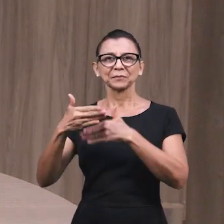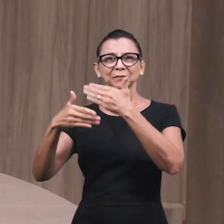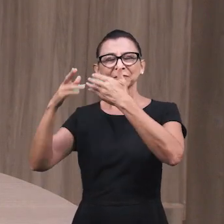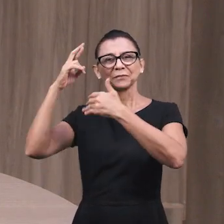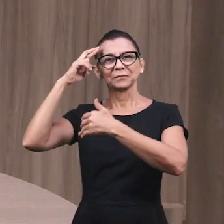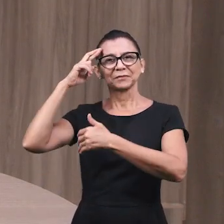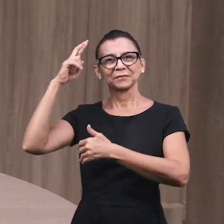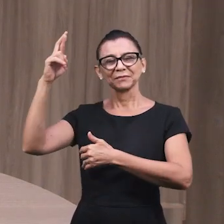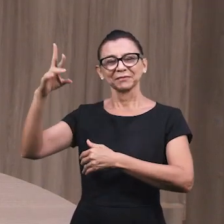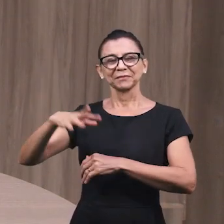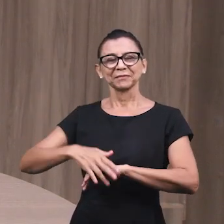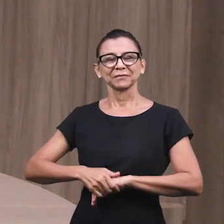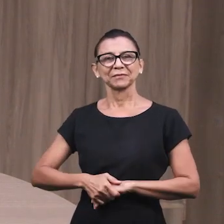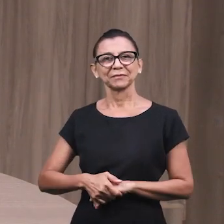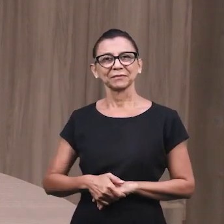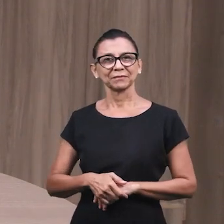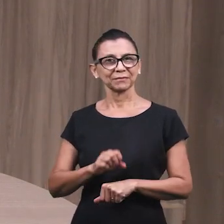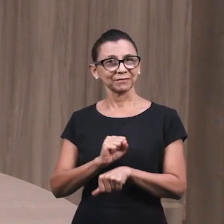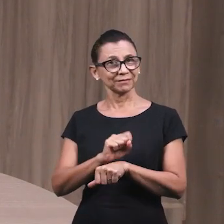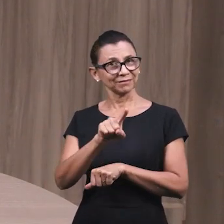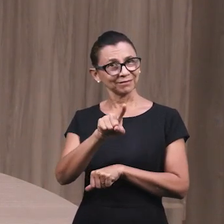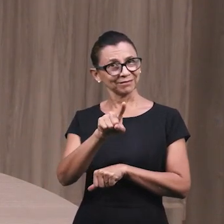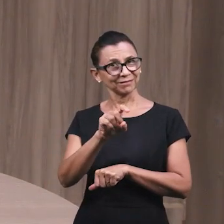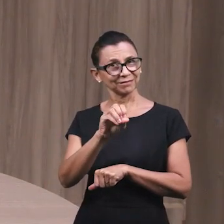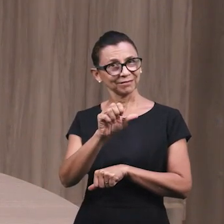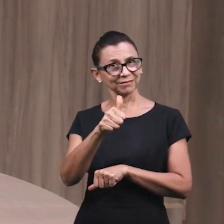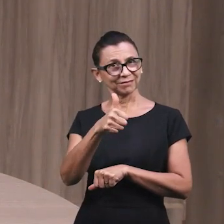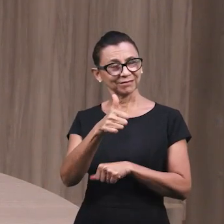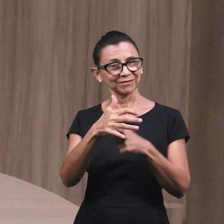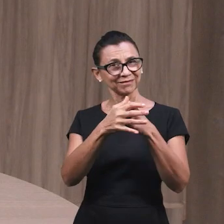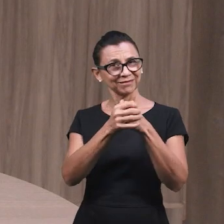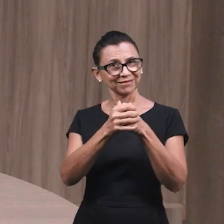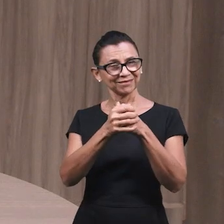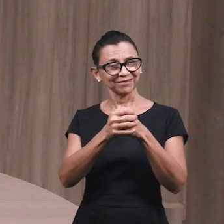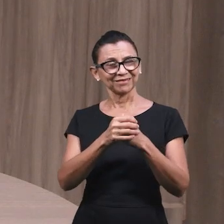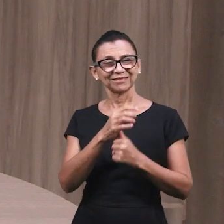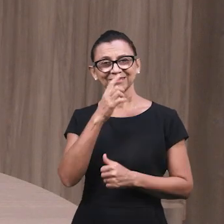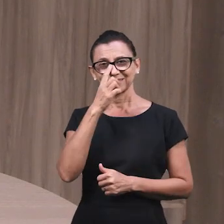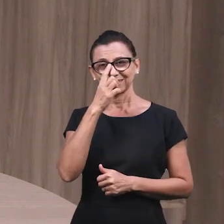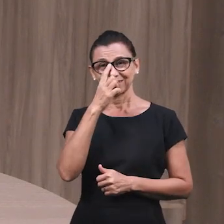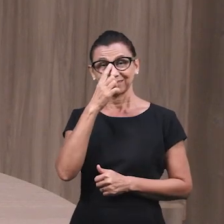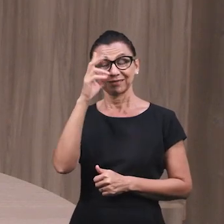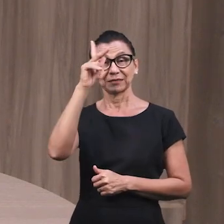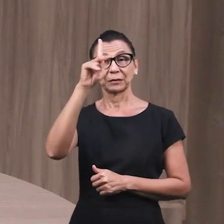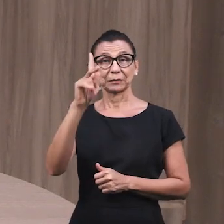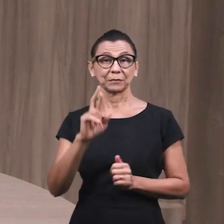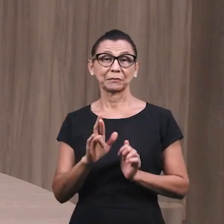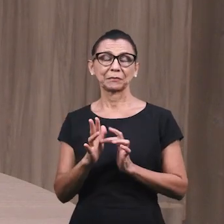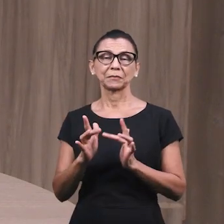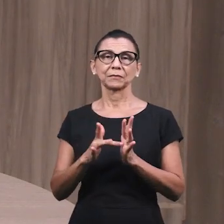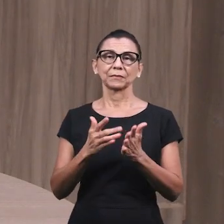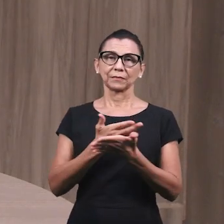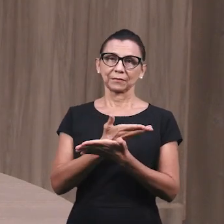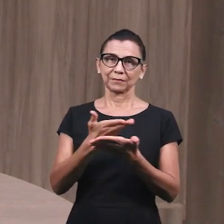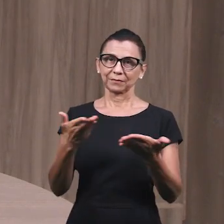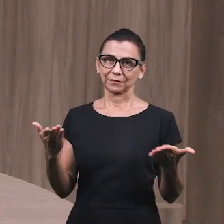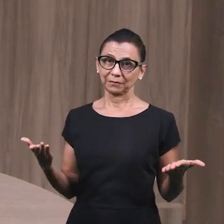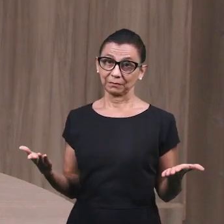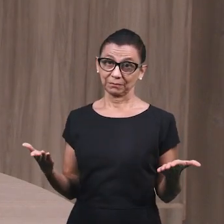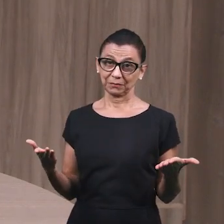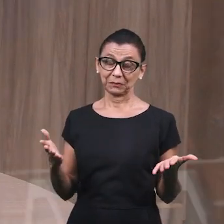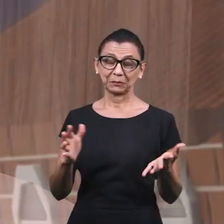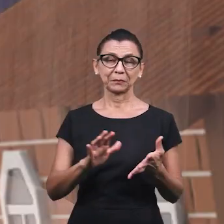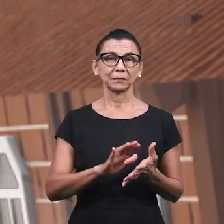merveilleux dans la présence du Seigneur. Je vais vous attendre. Amen. Jusqu'à là et à tous, la paix du Seigneur